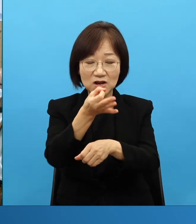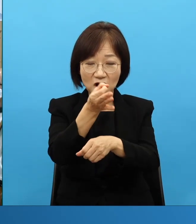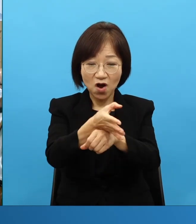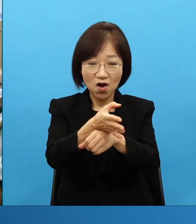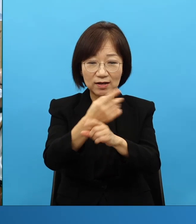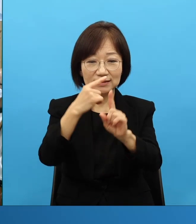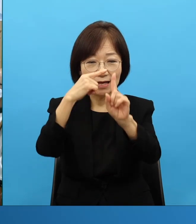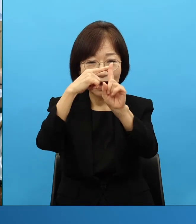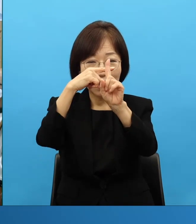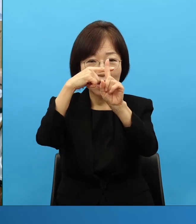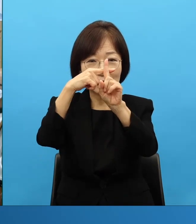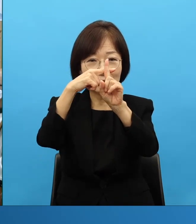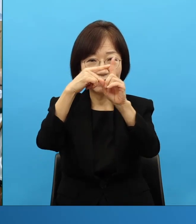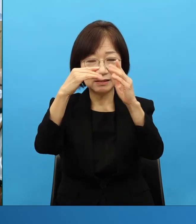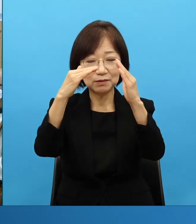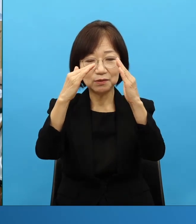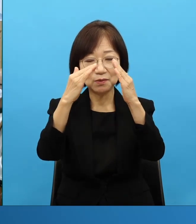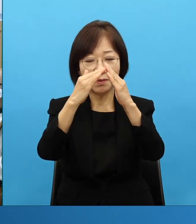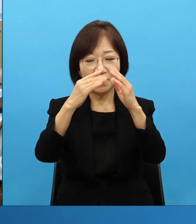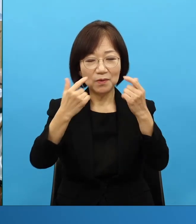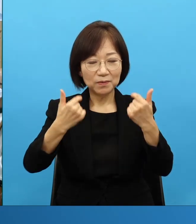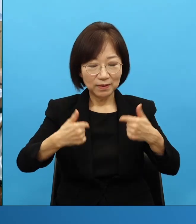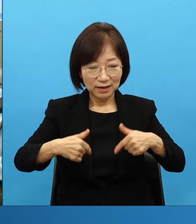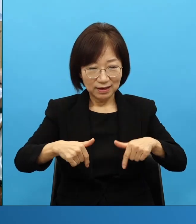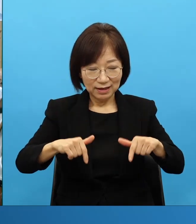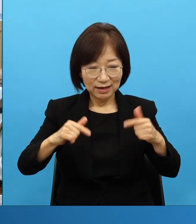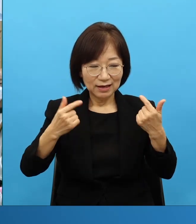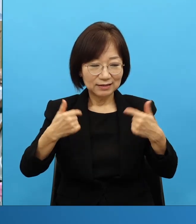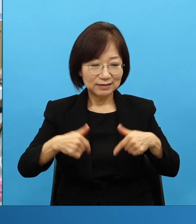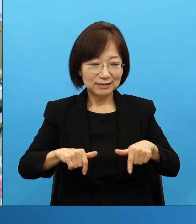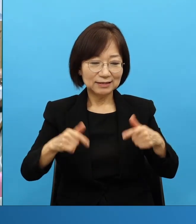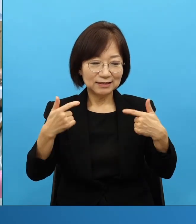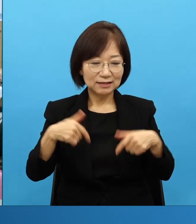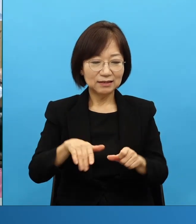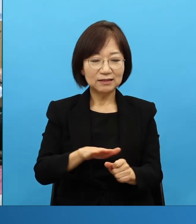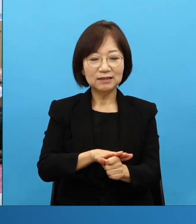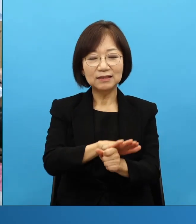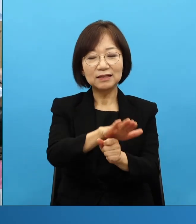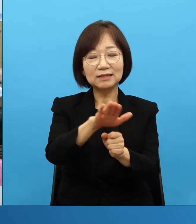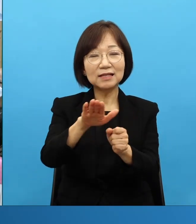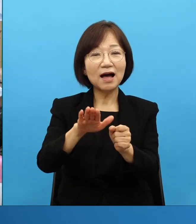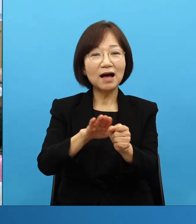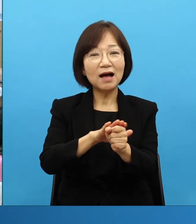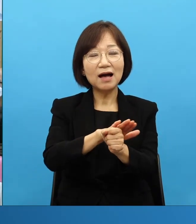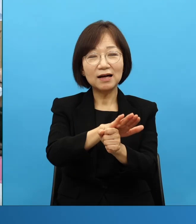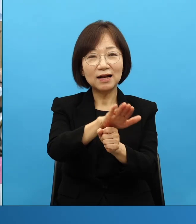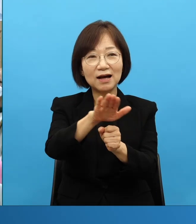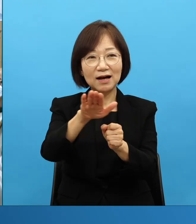내